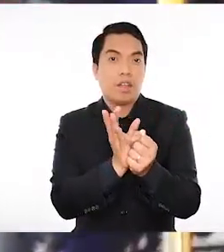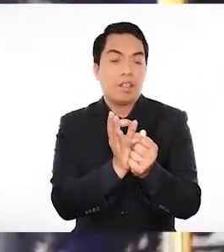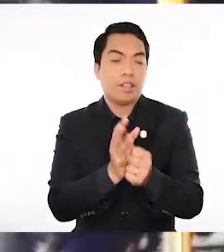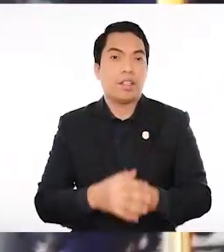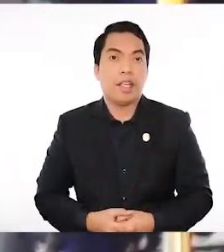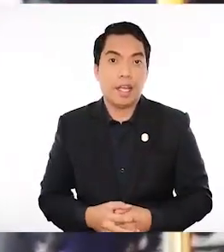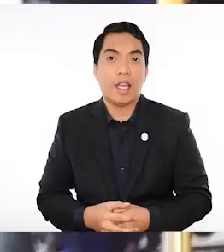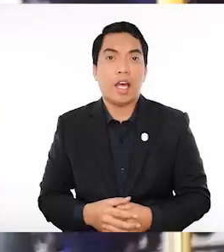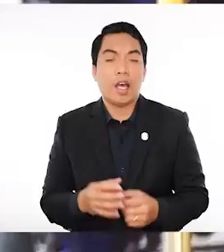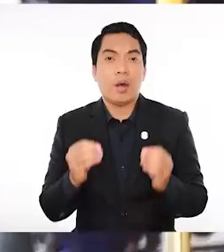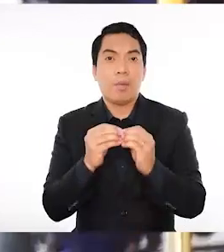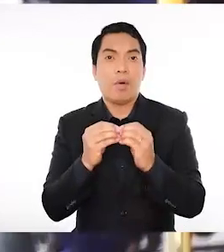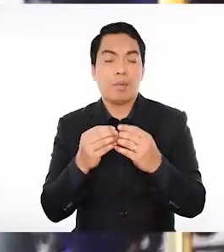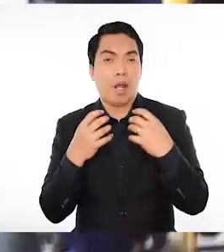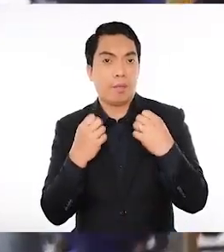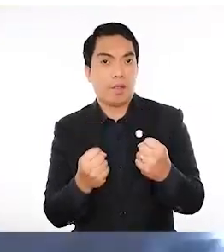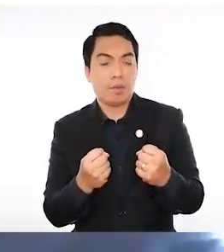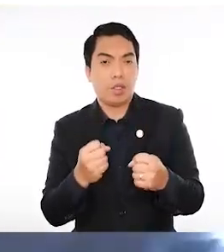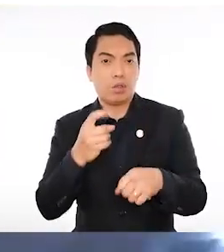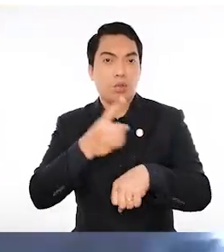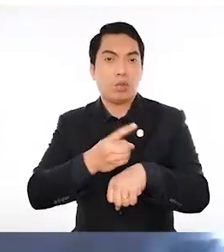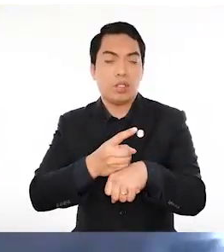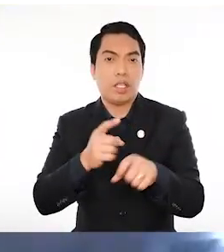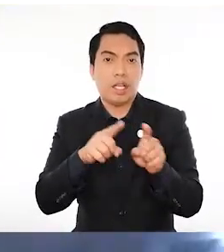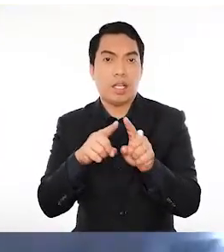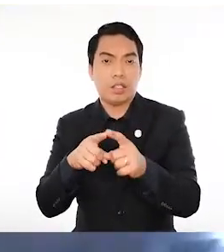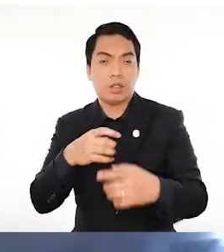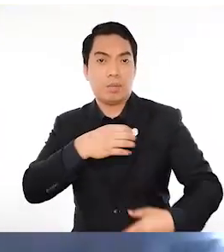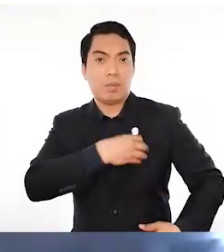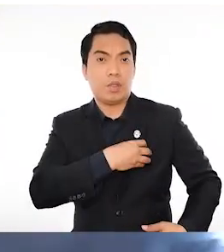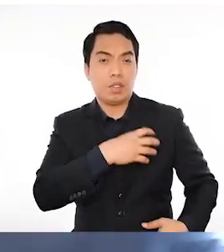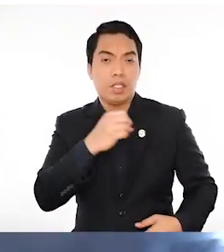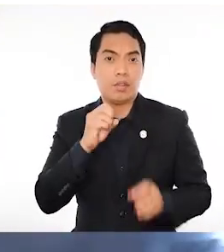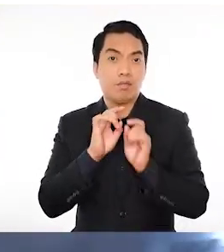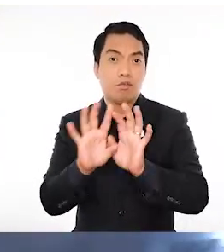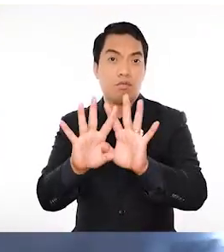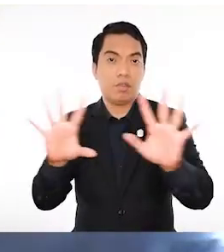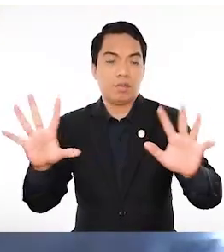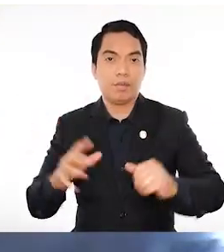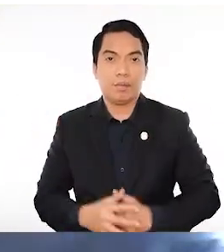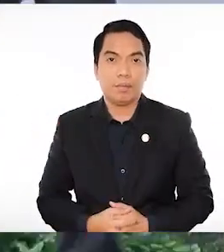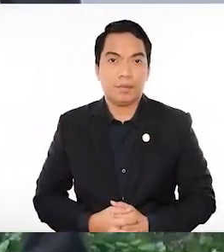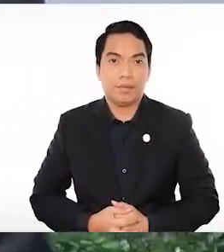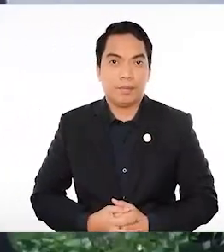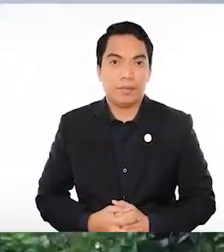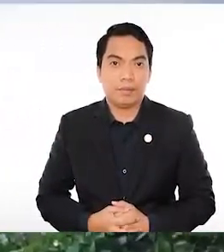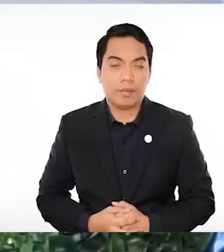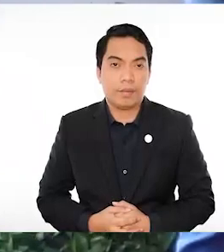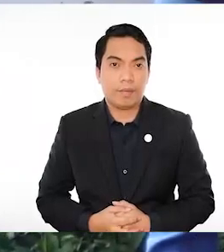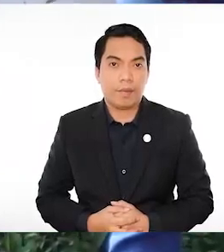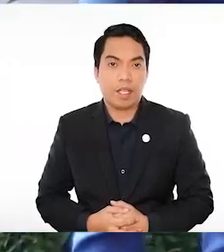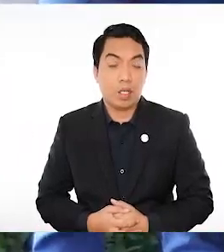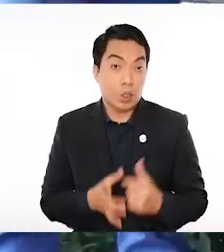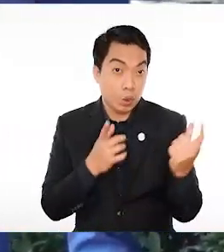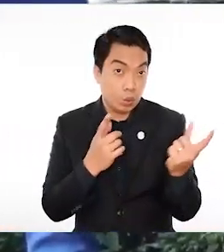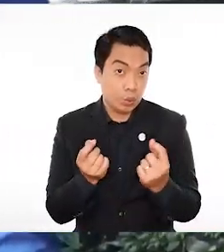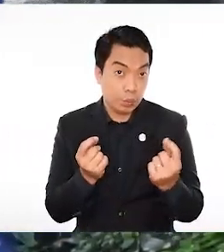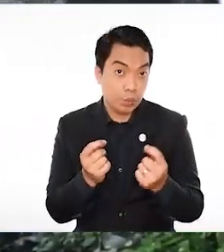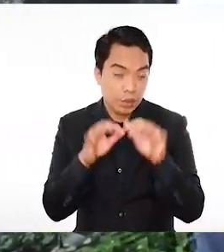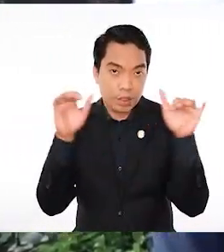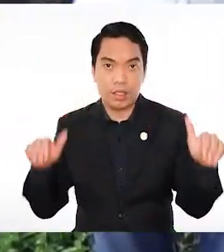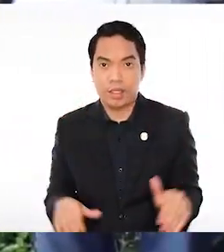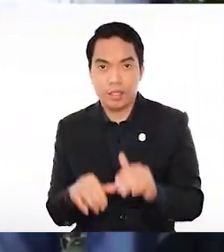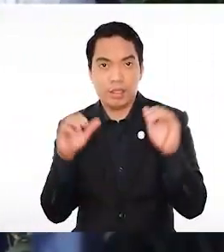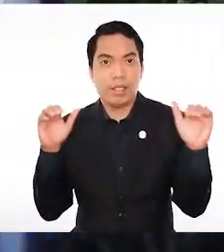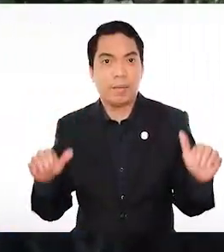pa po namin ang aming duty bilang mga pulis at mga frontliners po. Sa pagsasagawa ng aktibidad